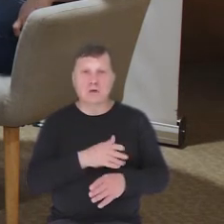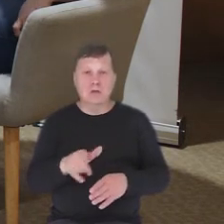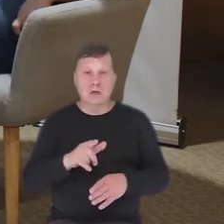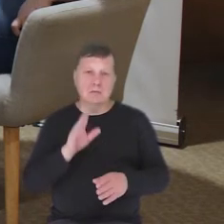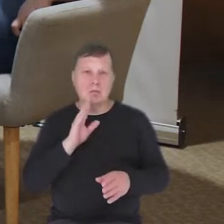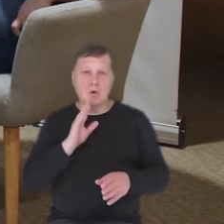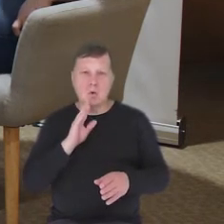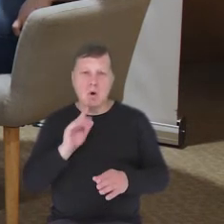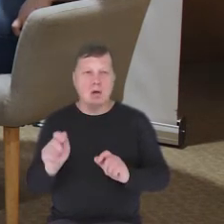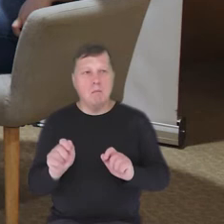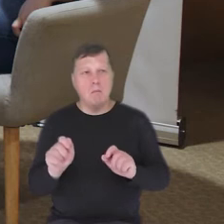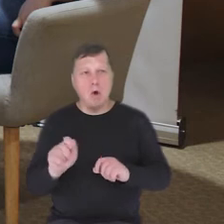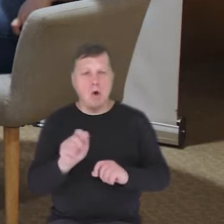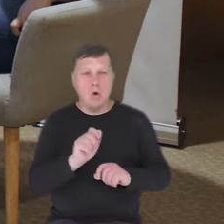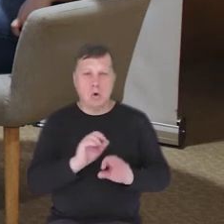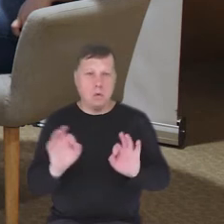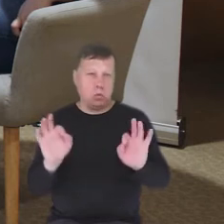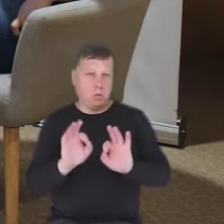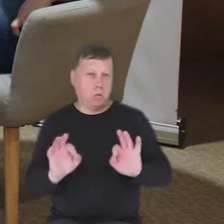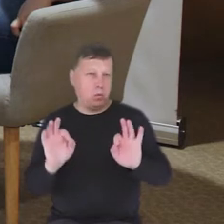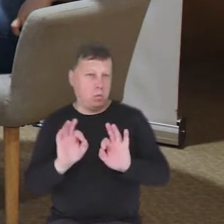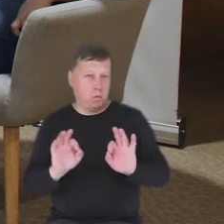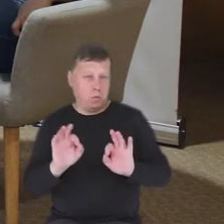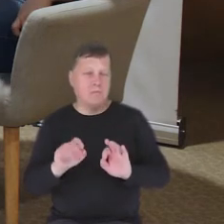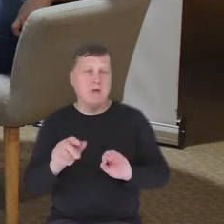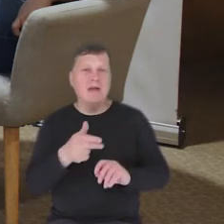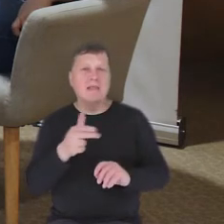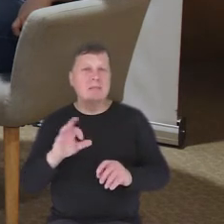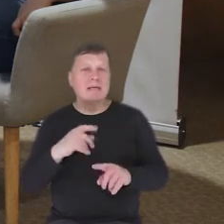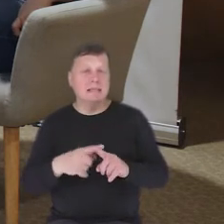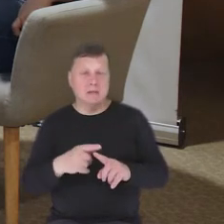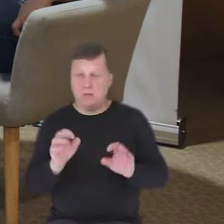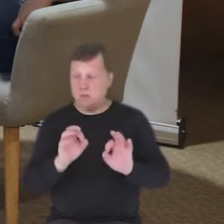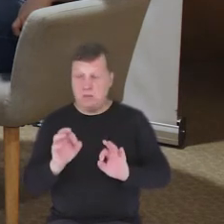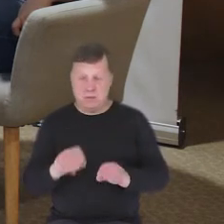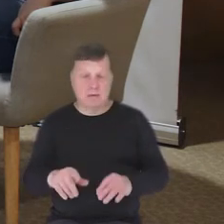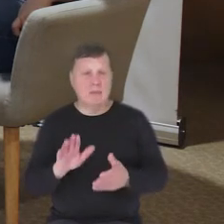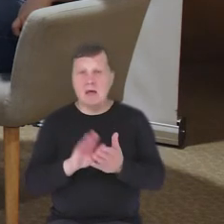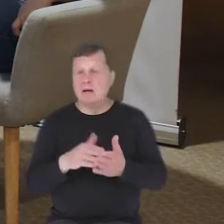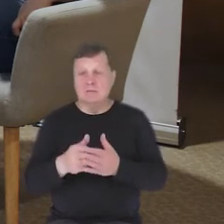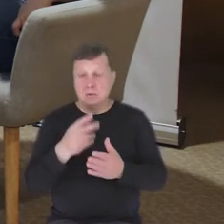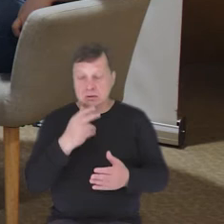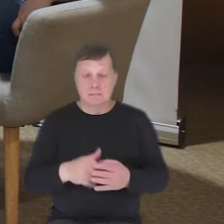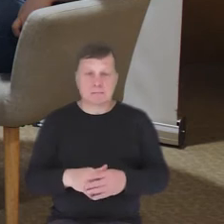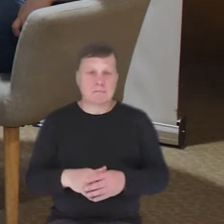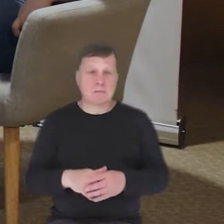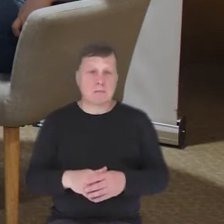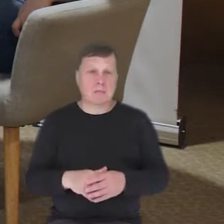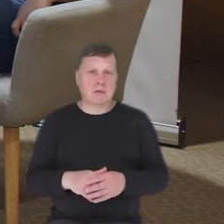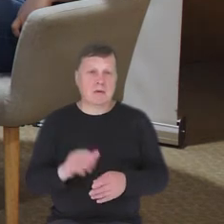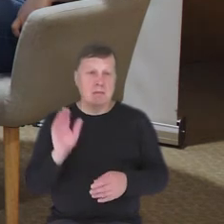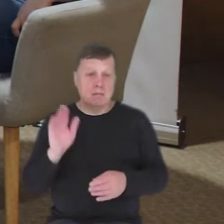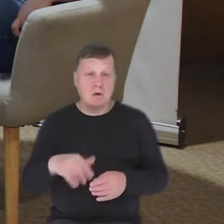nieporuszane w tematyce związanej z seksem, czyli na przykład mamy małżeństwo już z dość